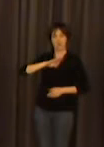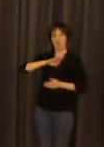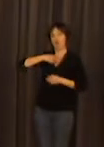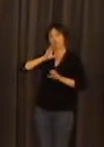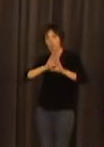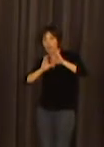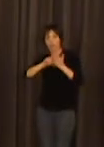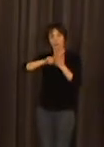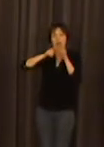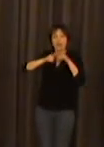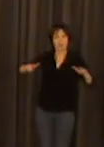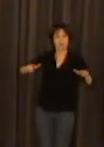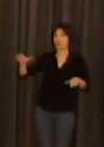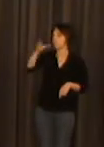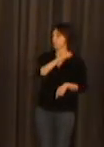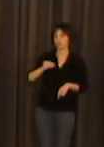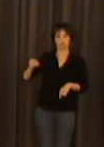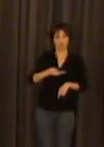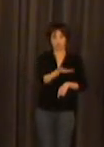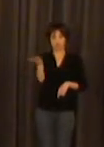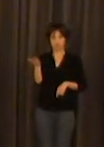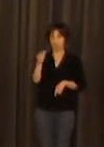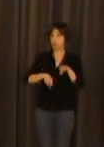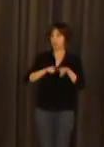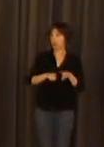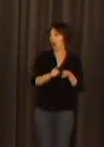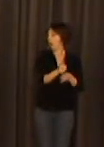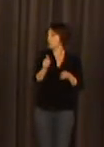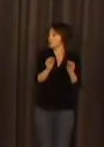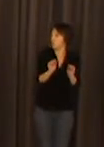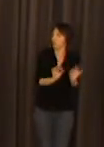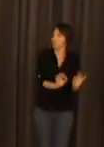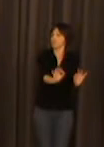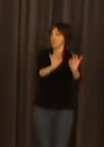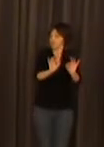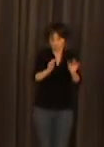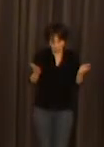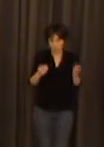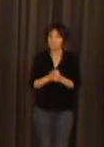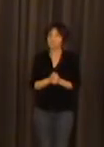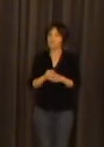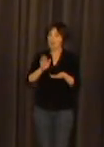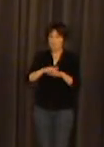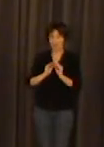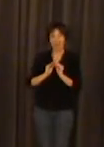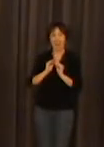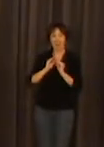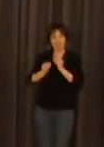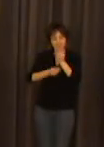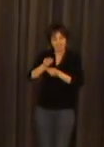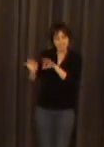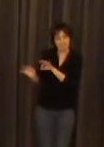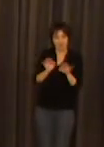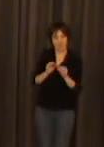tots els alumnes, cadascú des de la seva especificitat. I per al desenvolupament d'aquests materials també